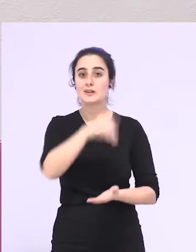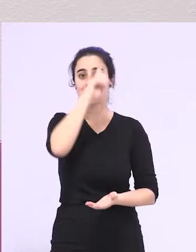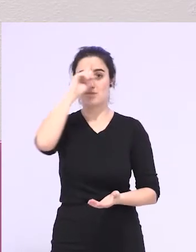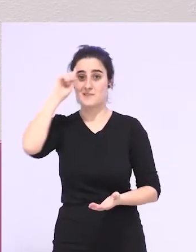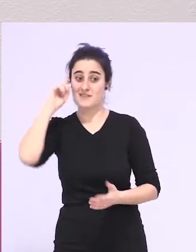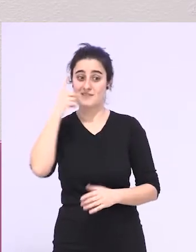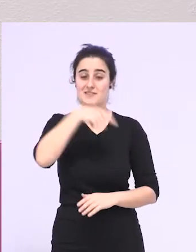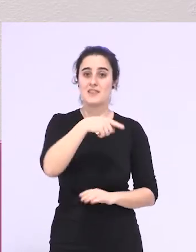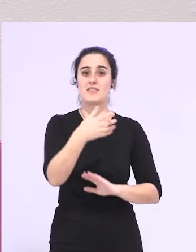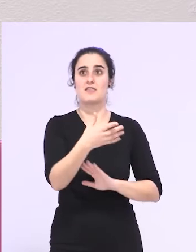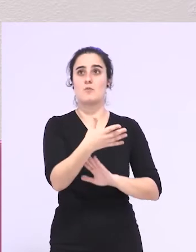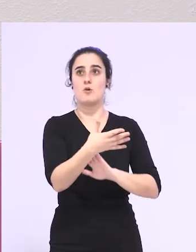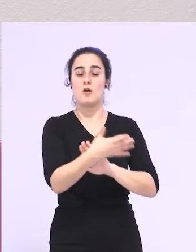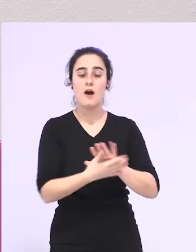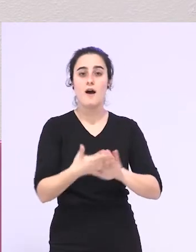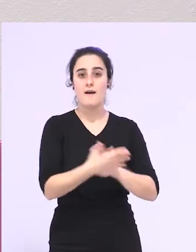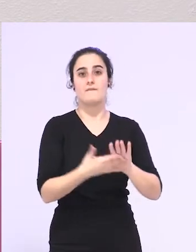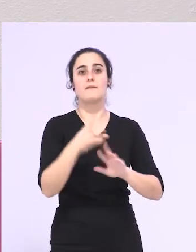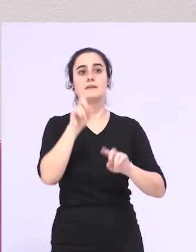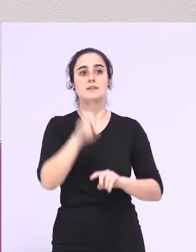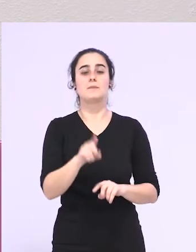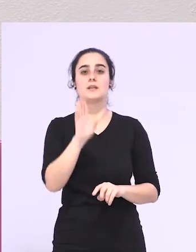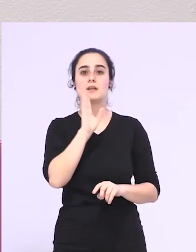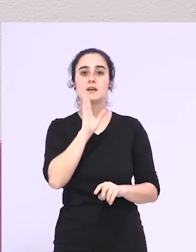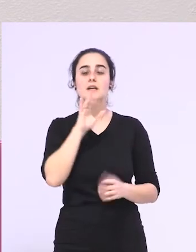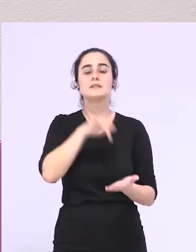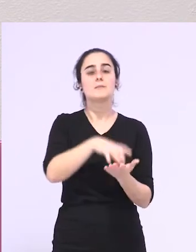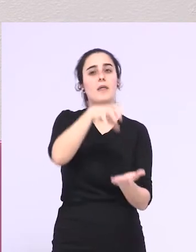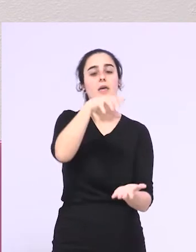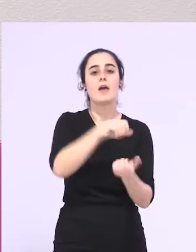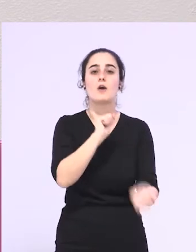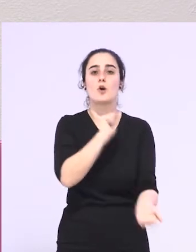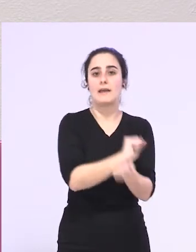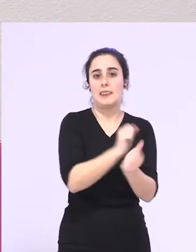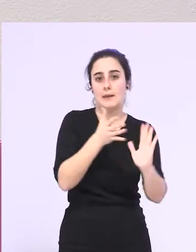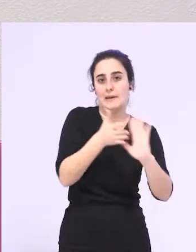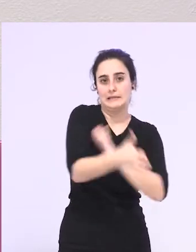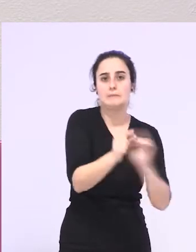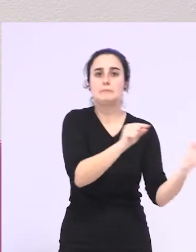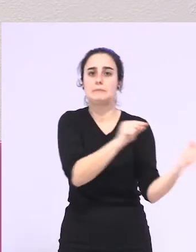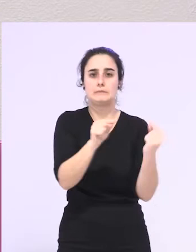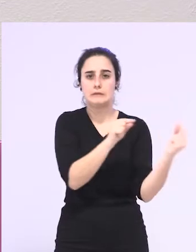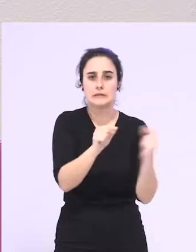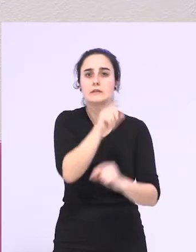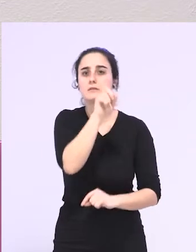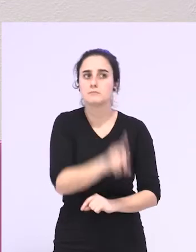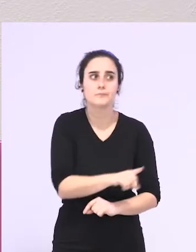gainean, biziosoko espetxe zigorra berriro indarrean sartzeko, bueno, ez zabai da, ez? Beraiek deitzen